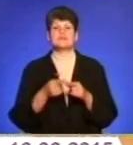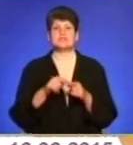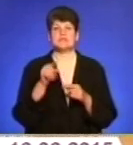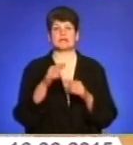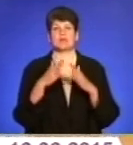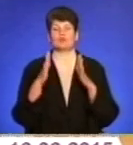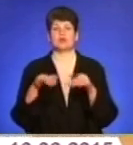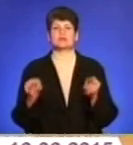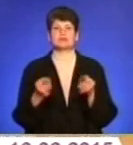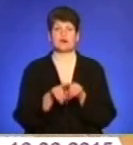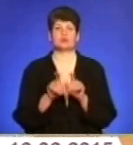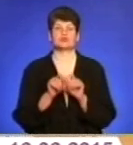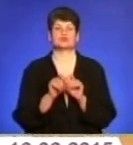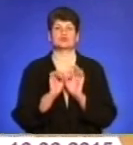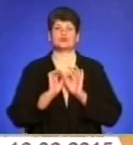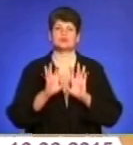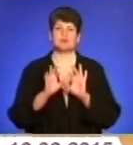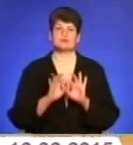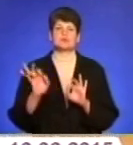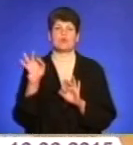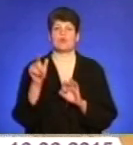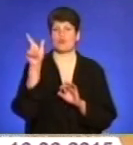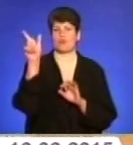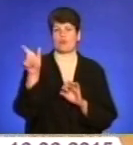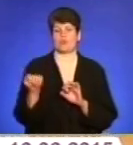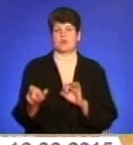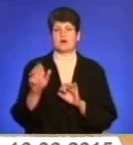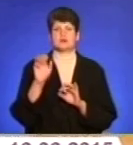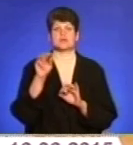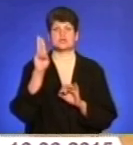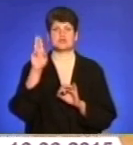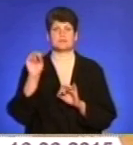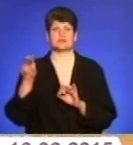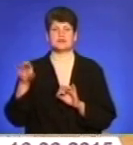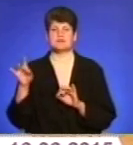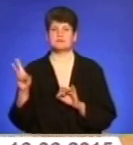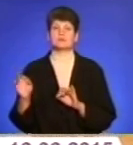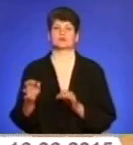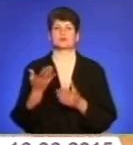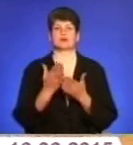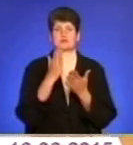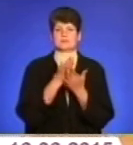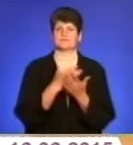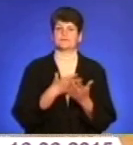таборах ми також розкриваємо постать самого митрополита, яка є дуже вагомою і дуже такою